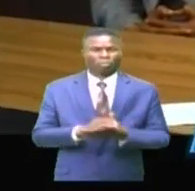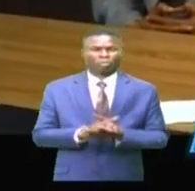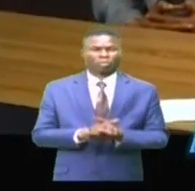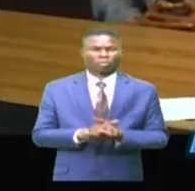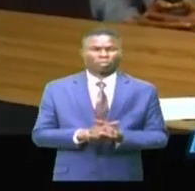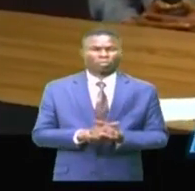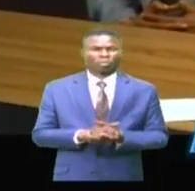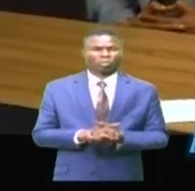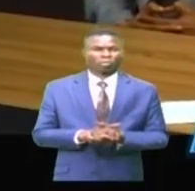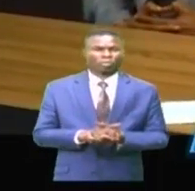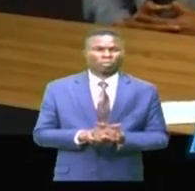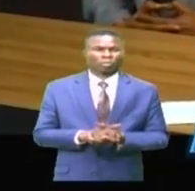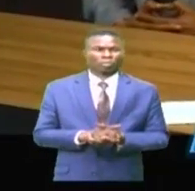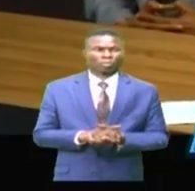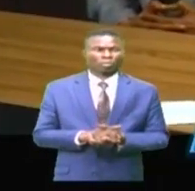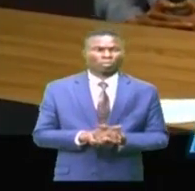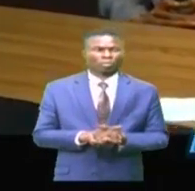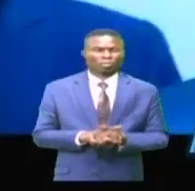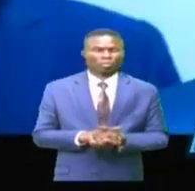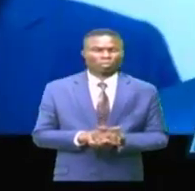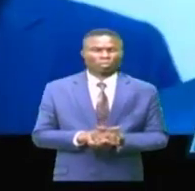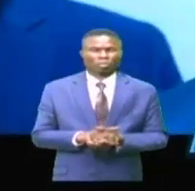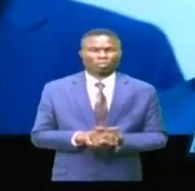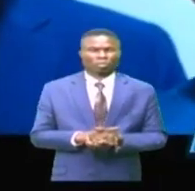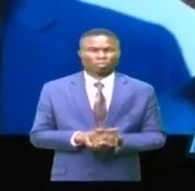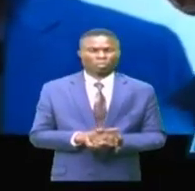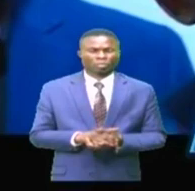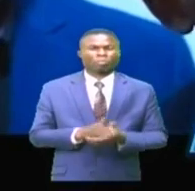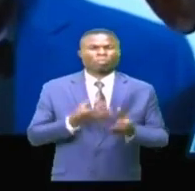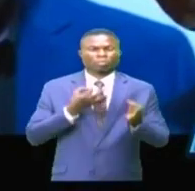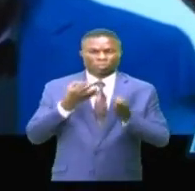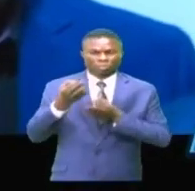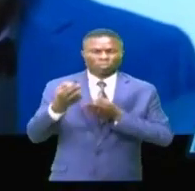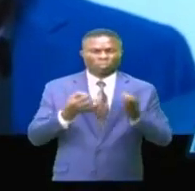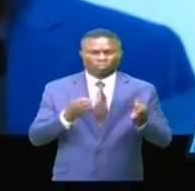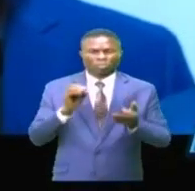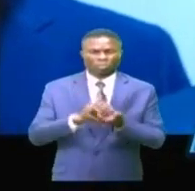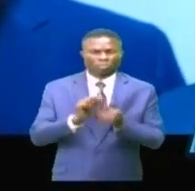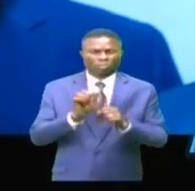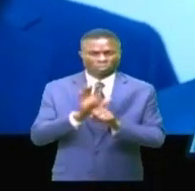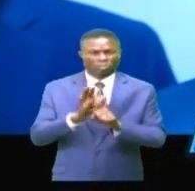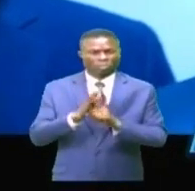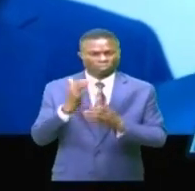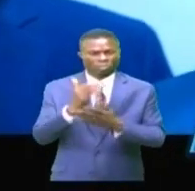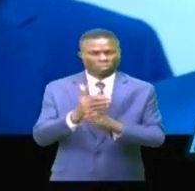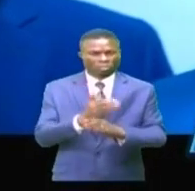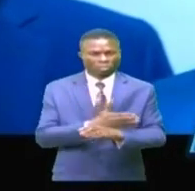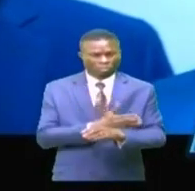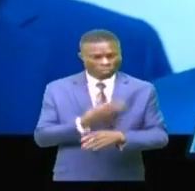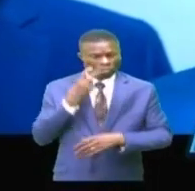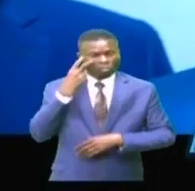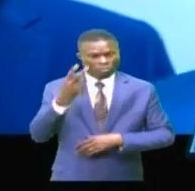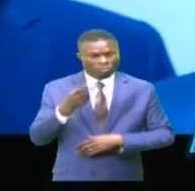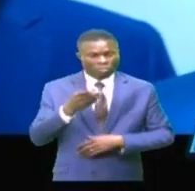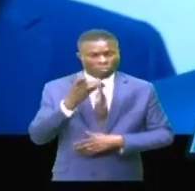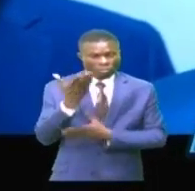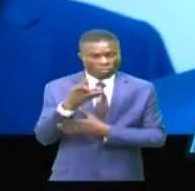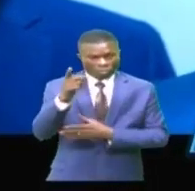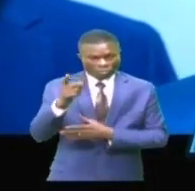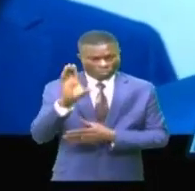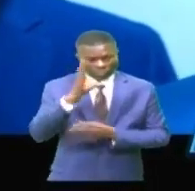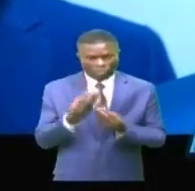exploitent nos numériques mais qui n'ont pas le droit d'aller sur le terrain pour exécuter les différents travaux à caractère social mais